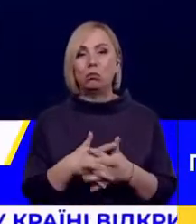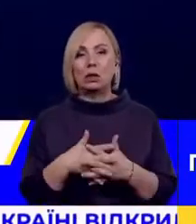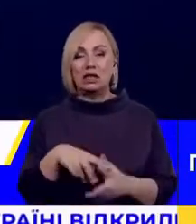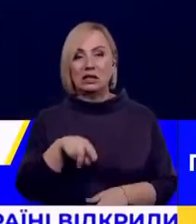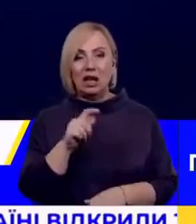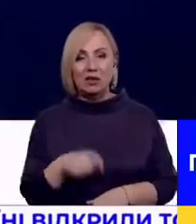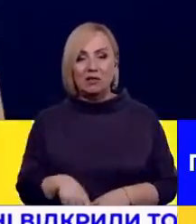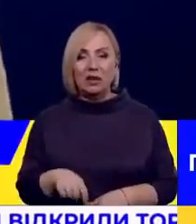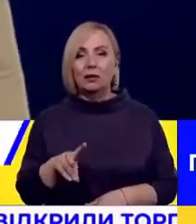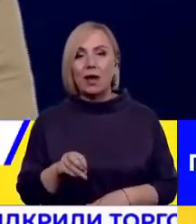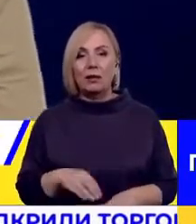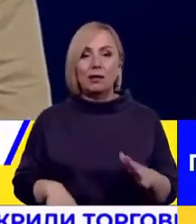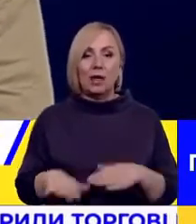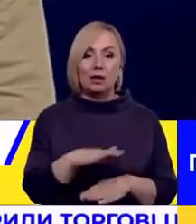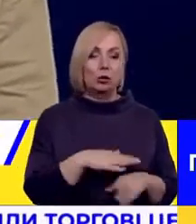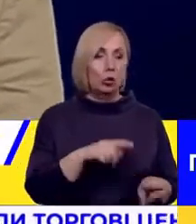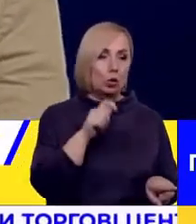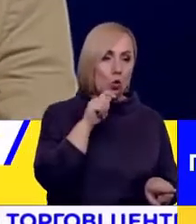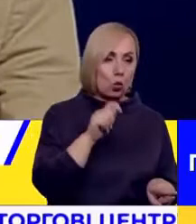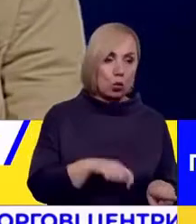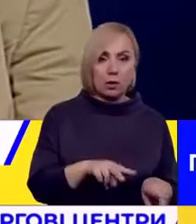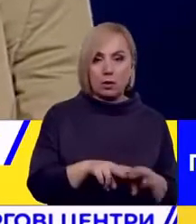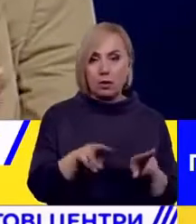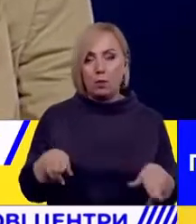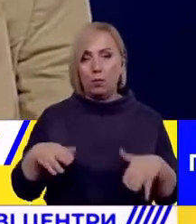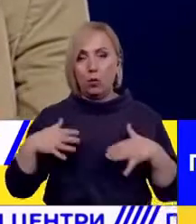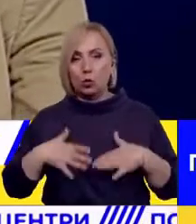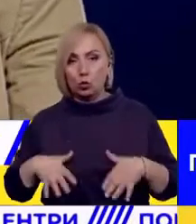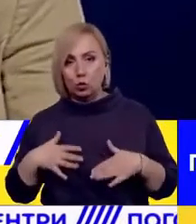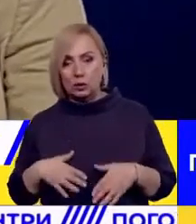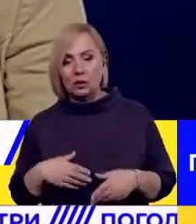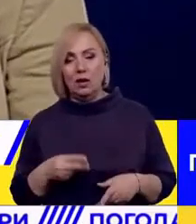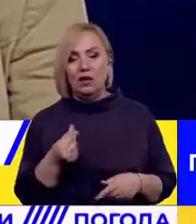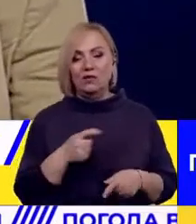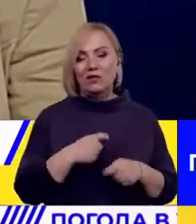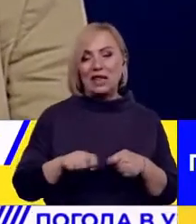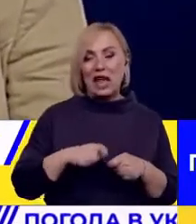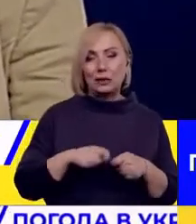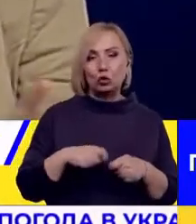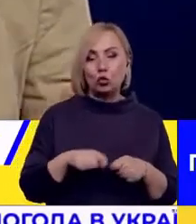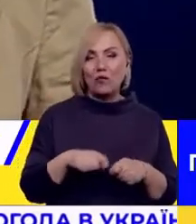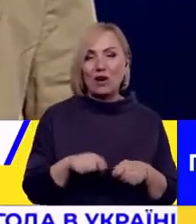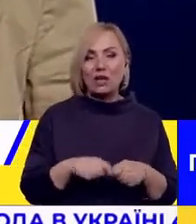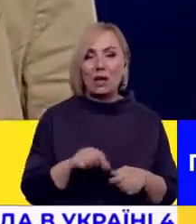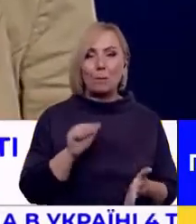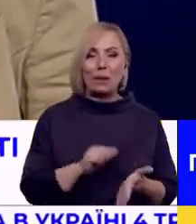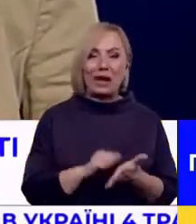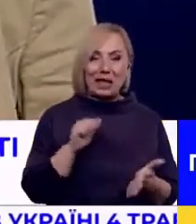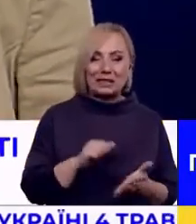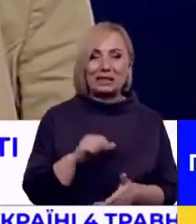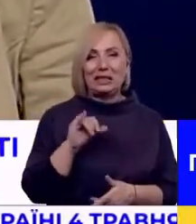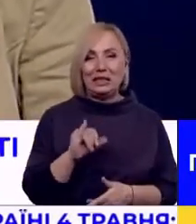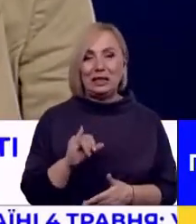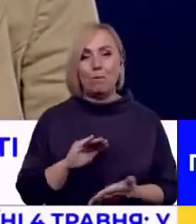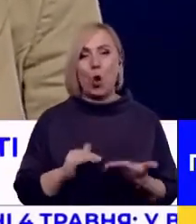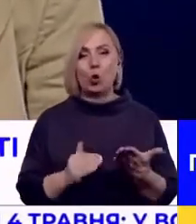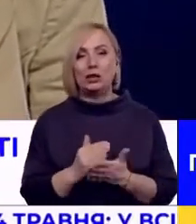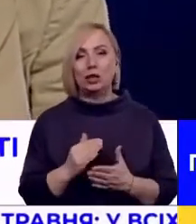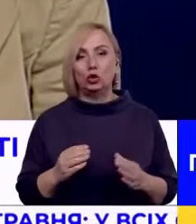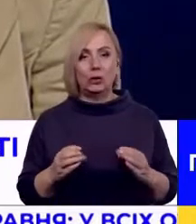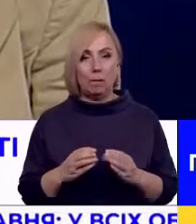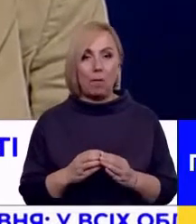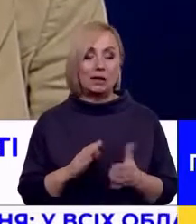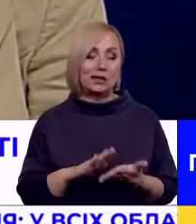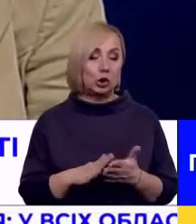території України, так і на території Грузії. Плюс фінансування там преси, плюс фінансування там політичних партій. Ситуація дуже схожа.